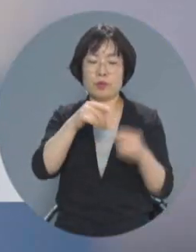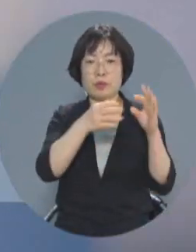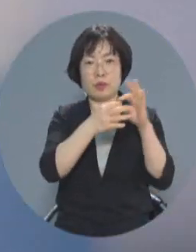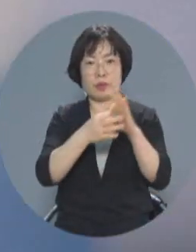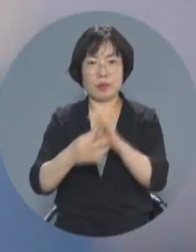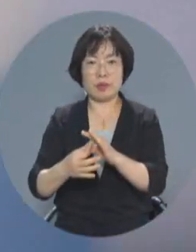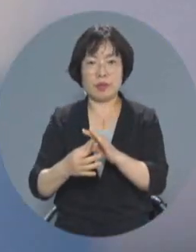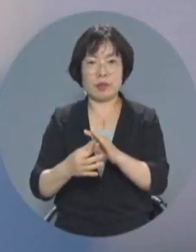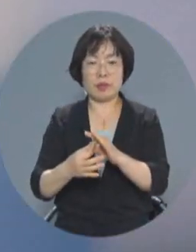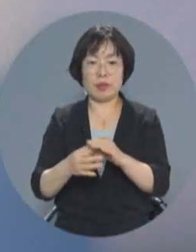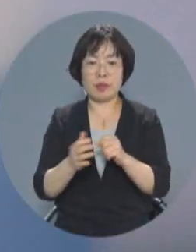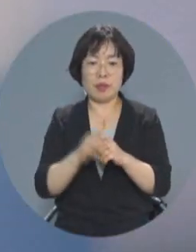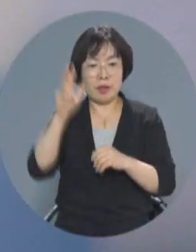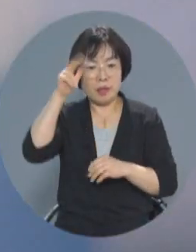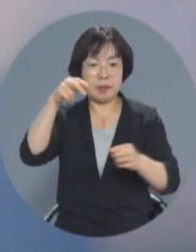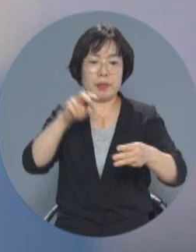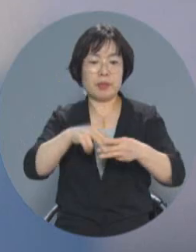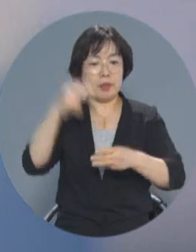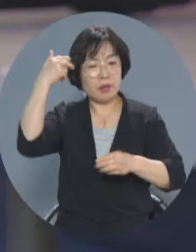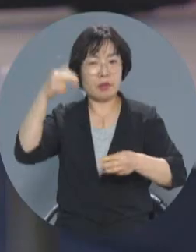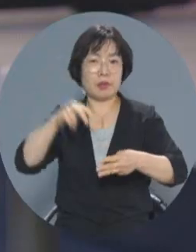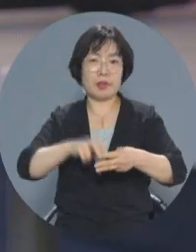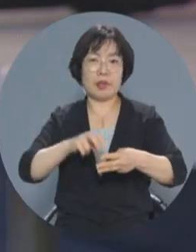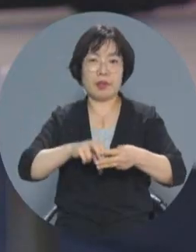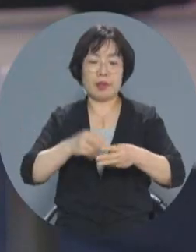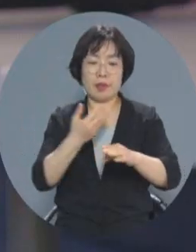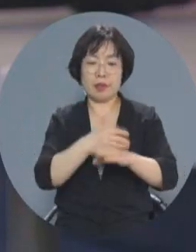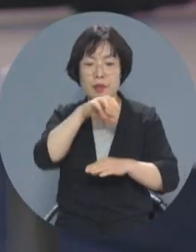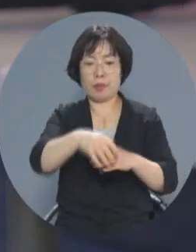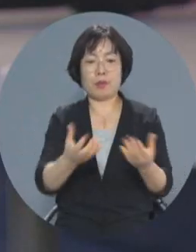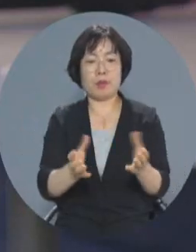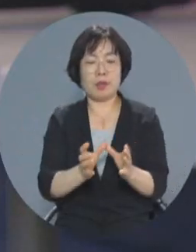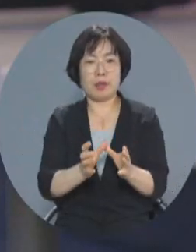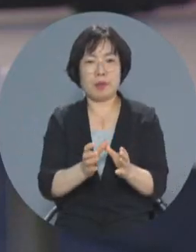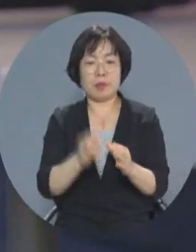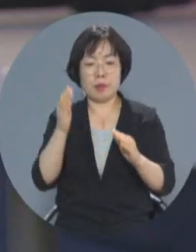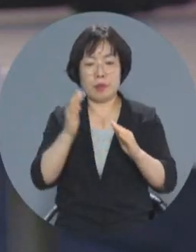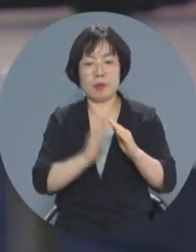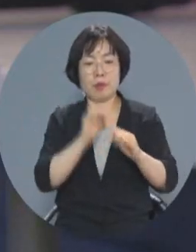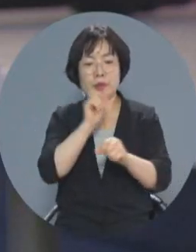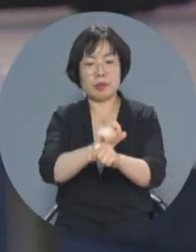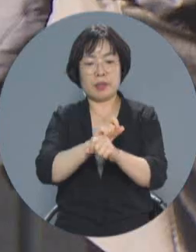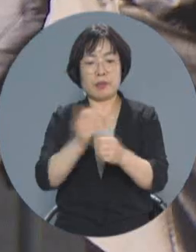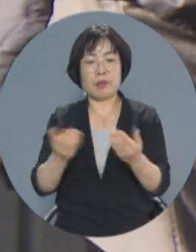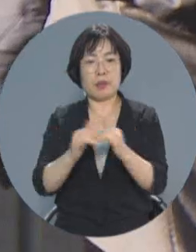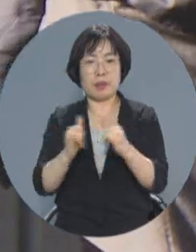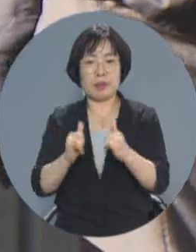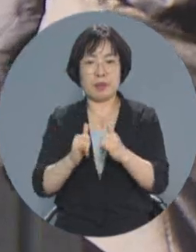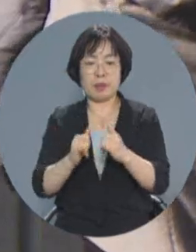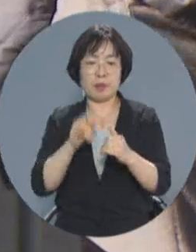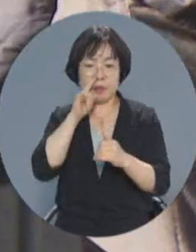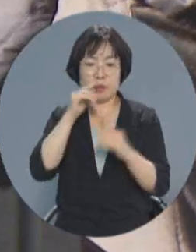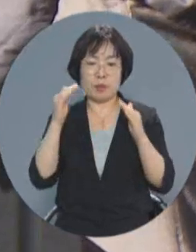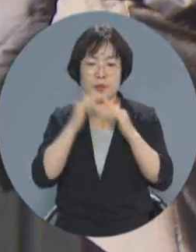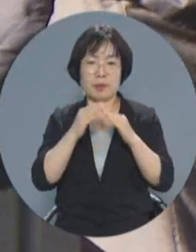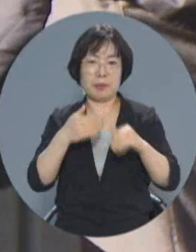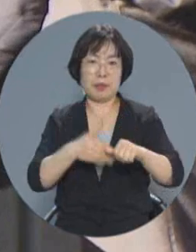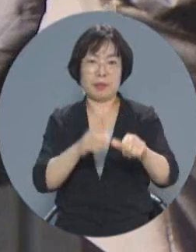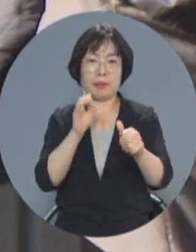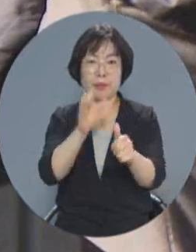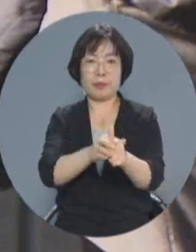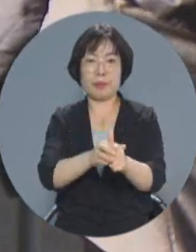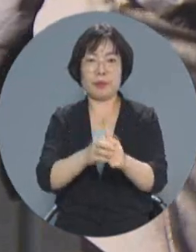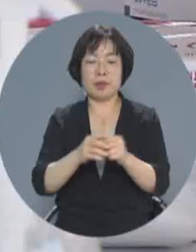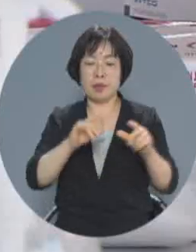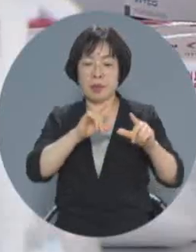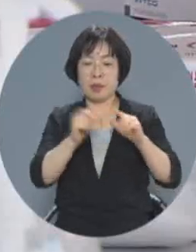계속되면서 치매센터나 정신센터 등 다른 부서에서 일하던 공무직들까지 선별진료소 업무에 투입됐습니다.